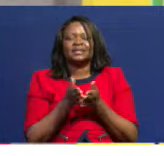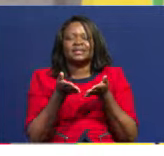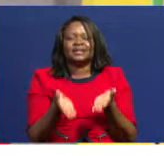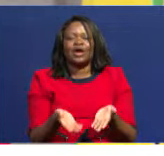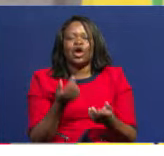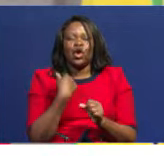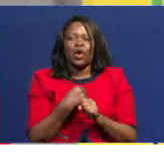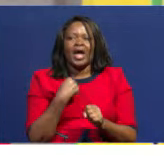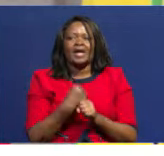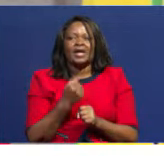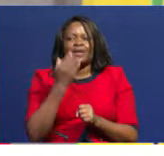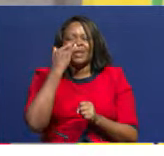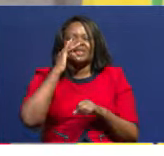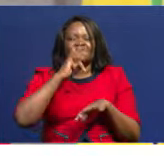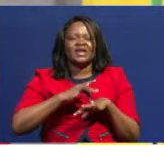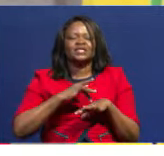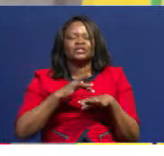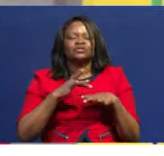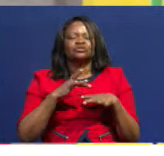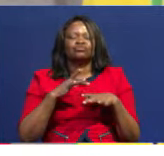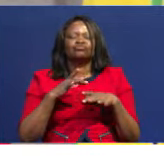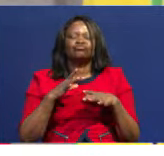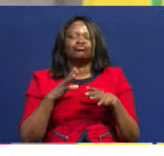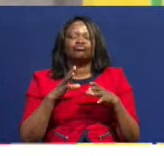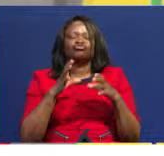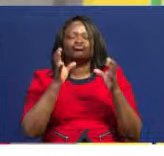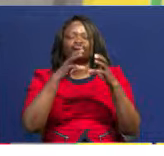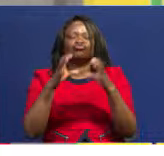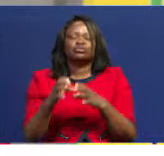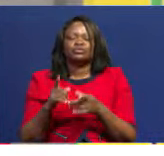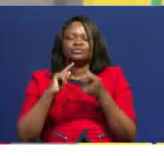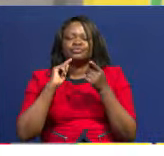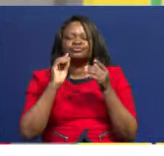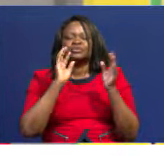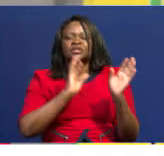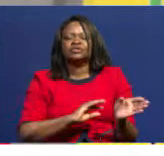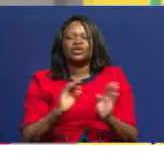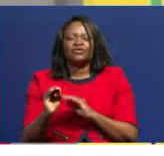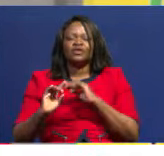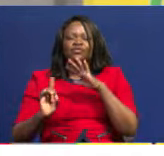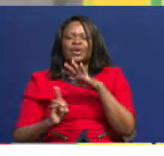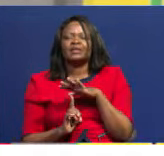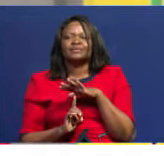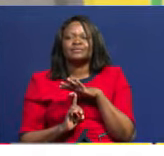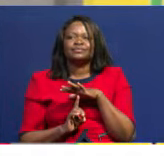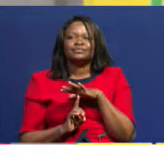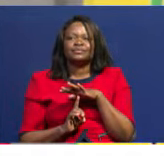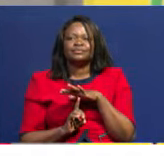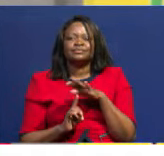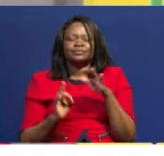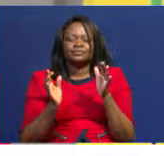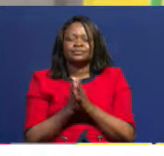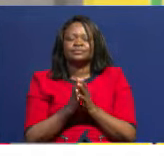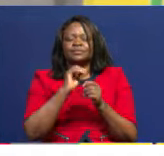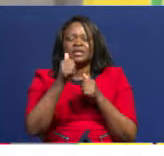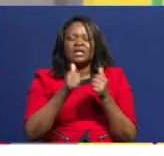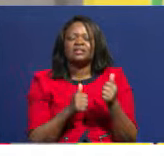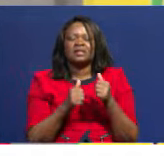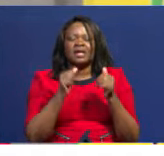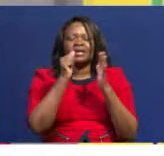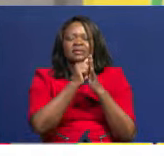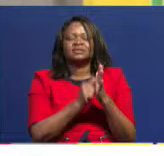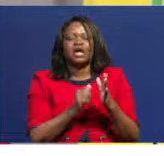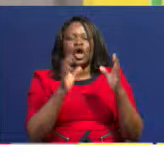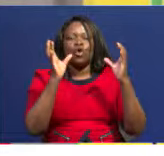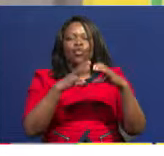employed by the affected corporations will be transferred to ministries and other state